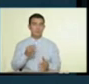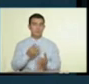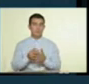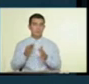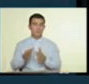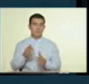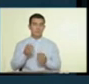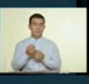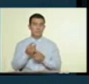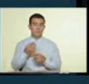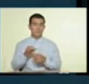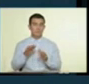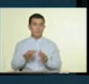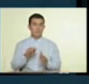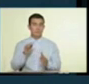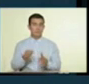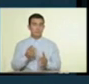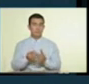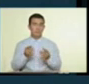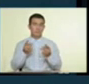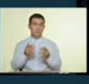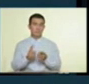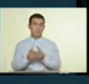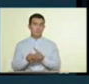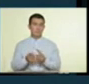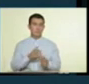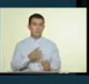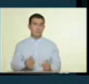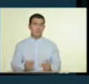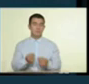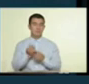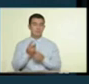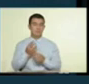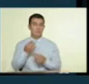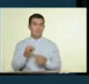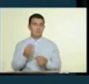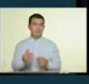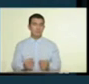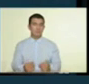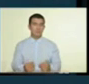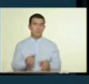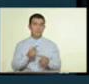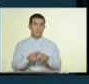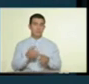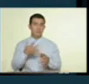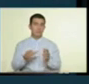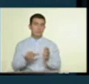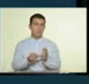o'rniga 12y ni qo'yib, soddaroq qilib yozib olamiz. 12y qo'shuv 56